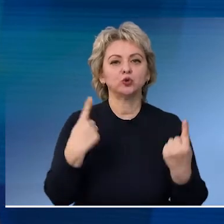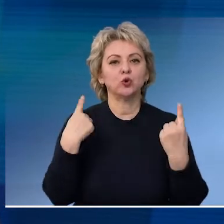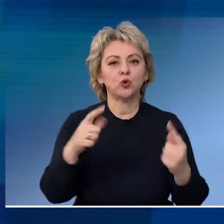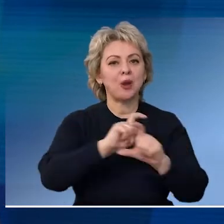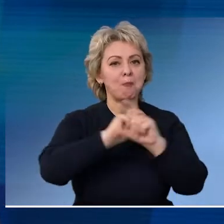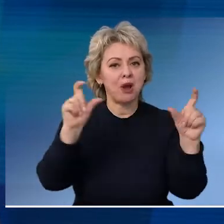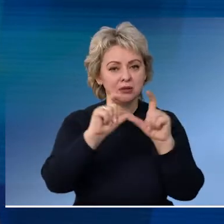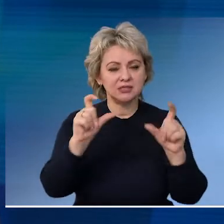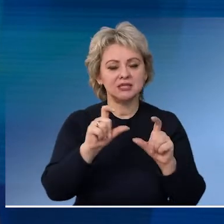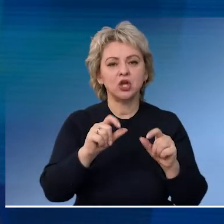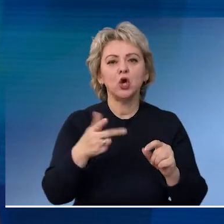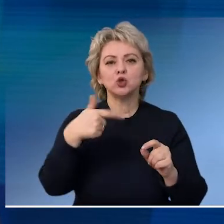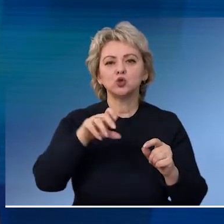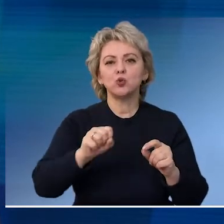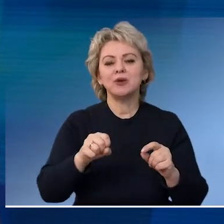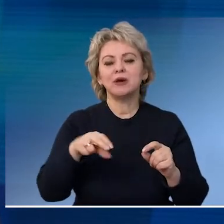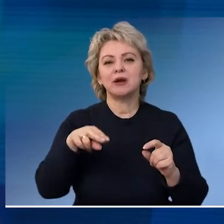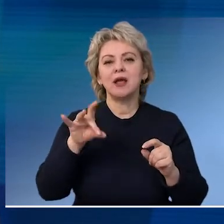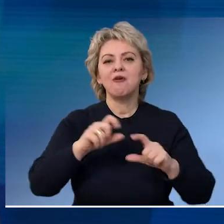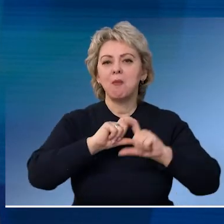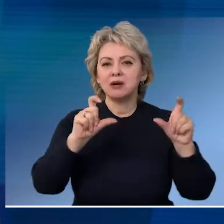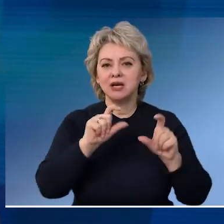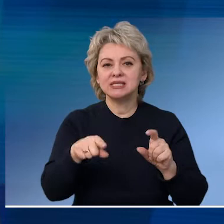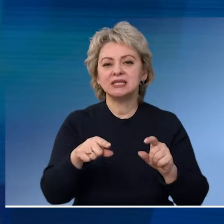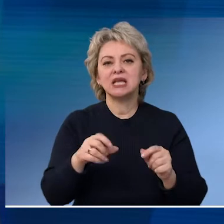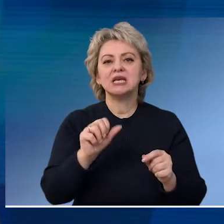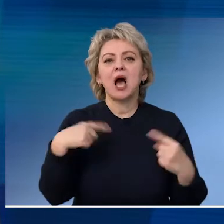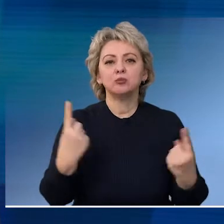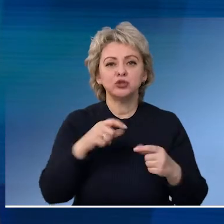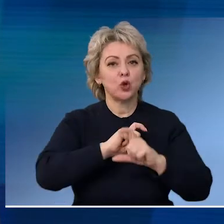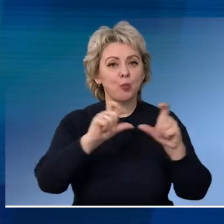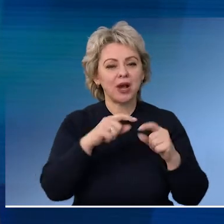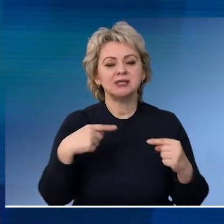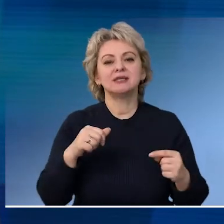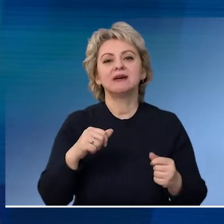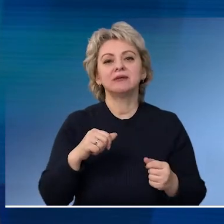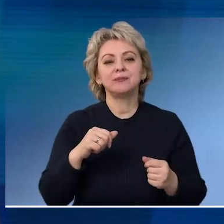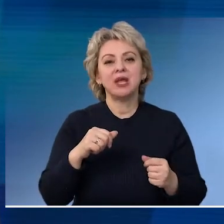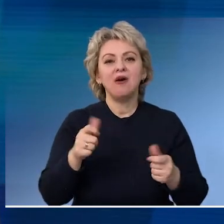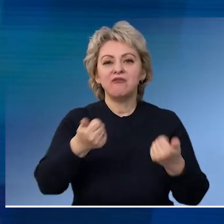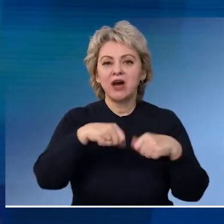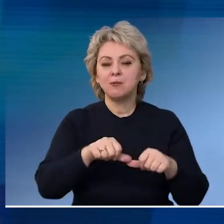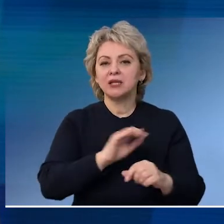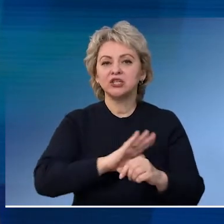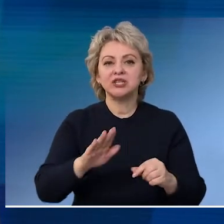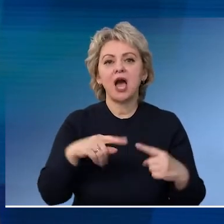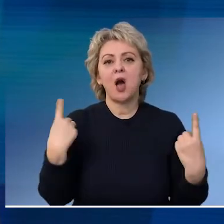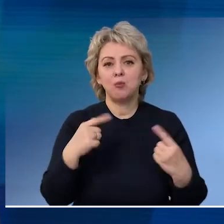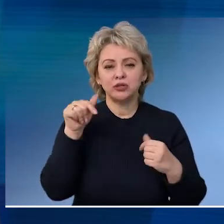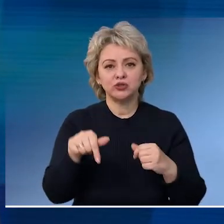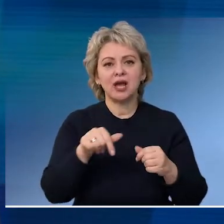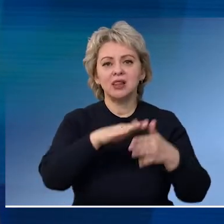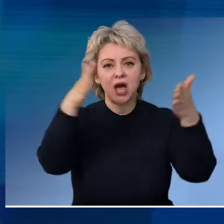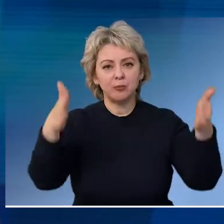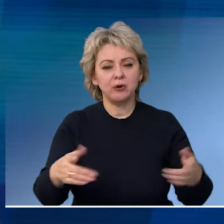от крупных гипермаркетов, супермаркетов, форматов стационарных магазинов обычных, форматов